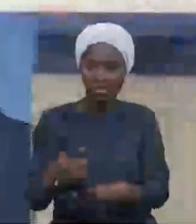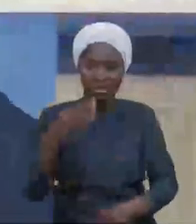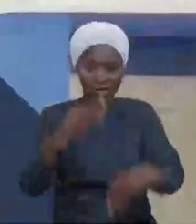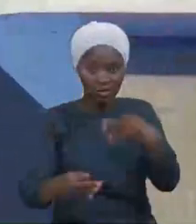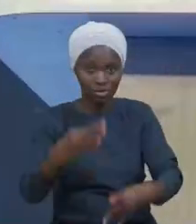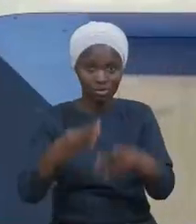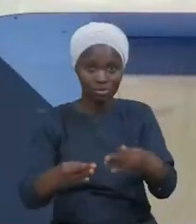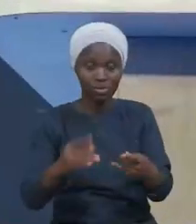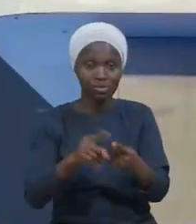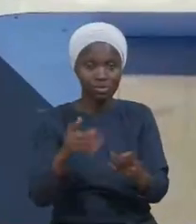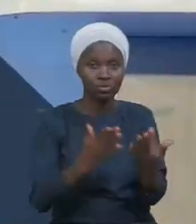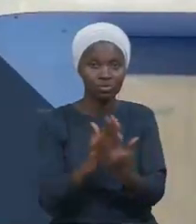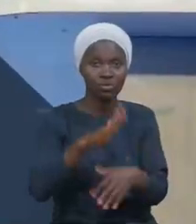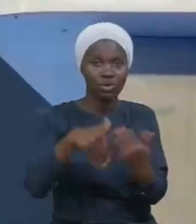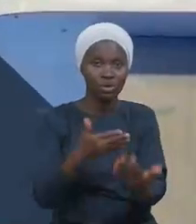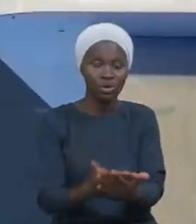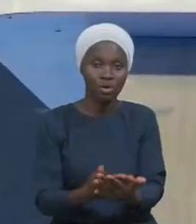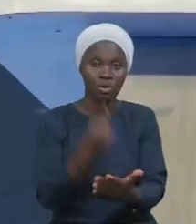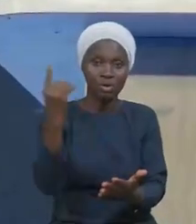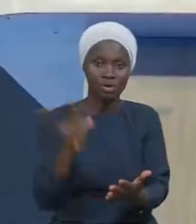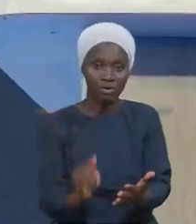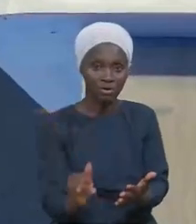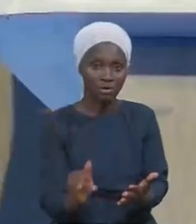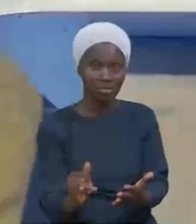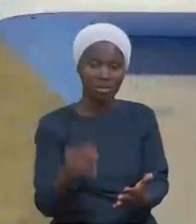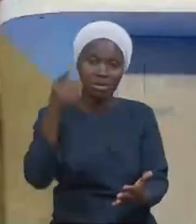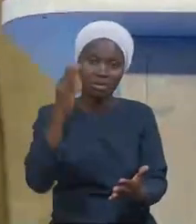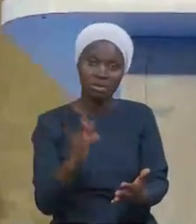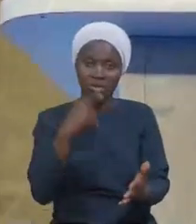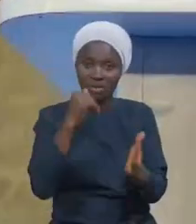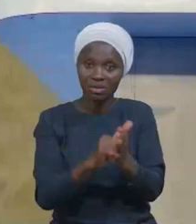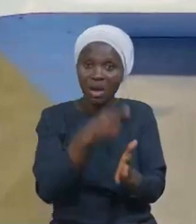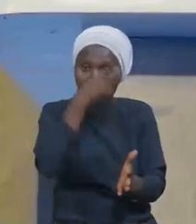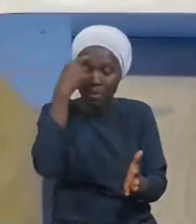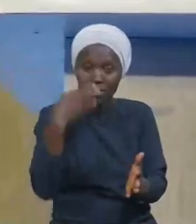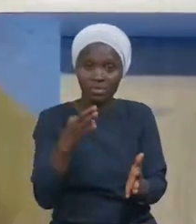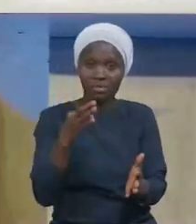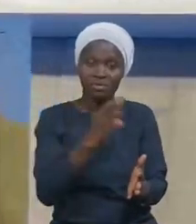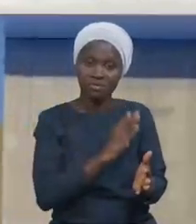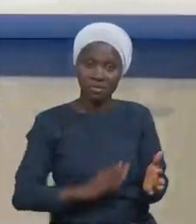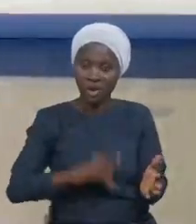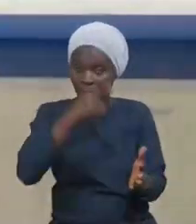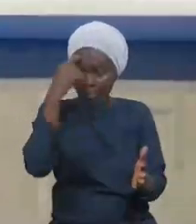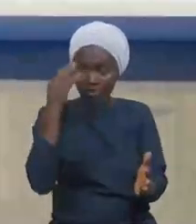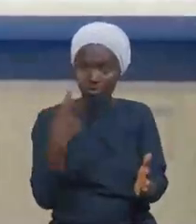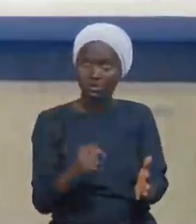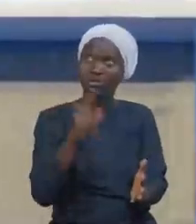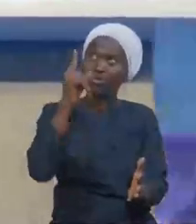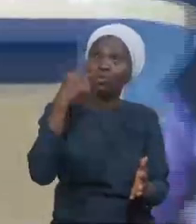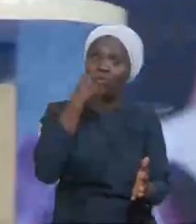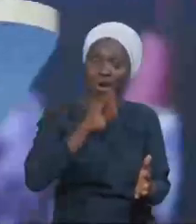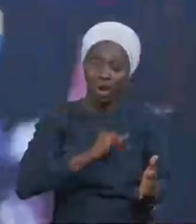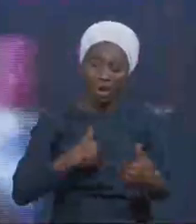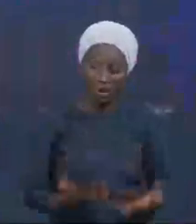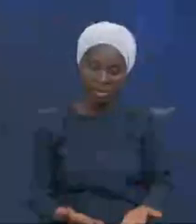dit, à cause de Christ, à cause de celui que j'ai élevé pour être prince et